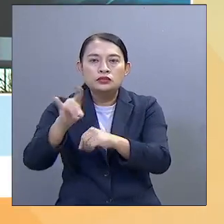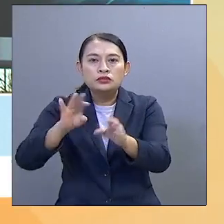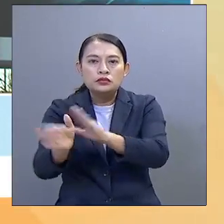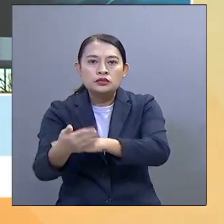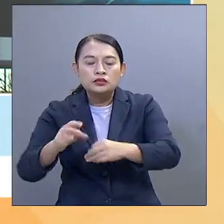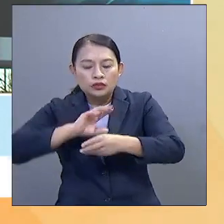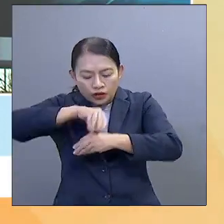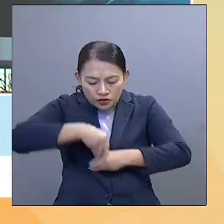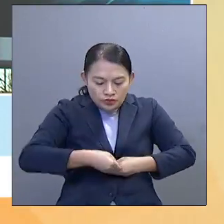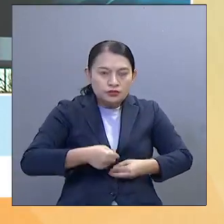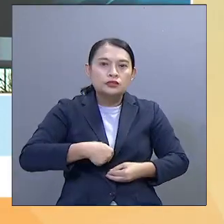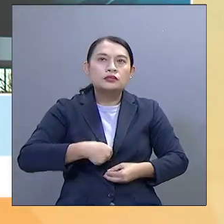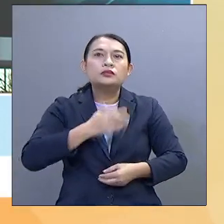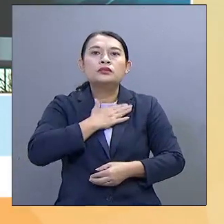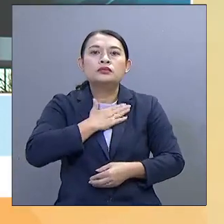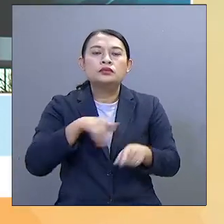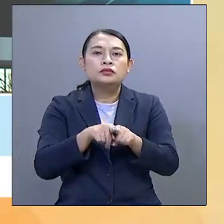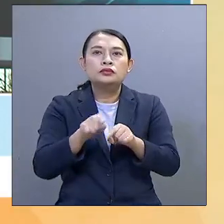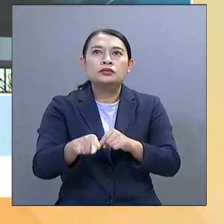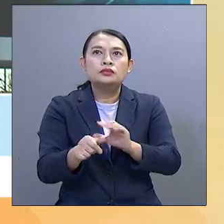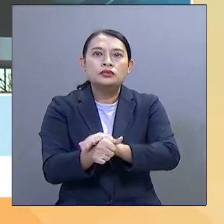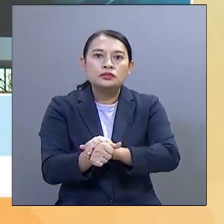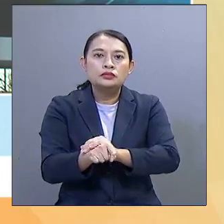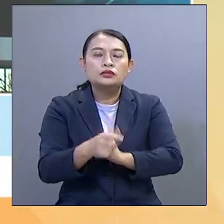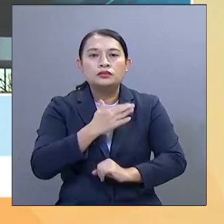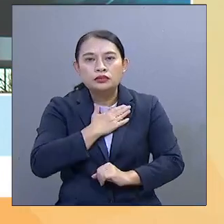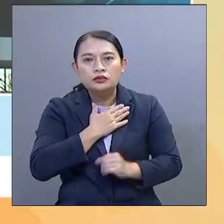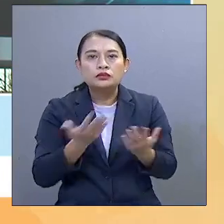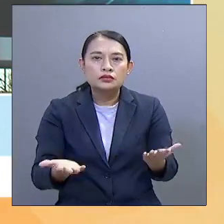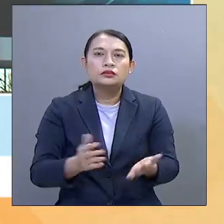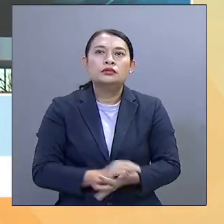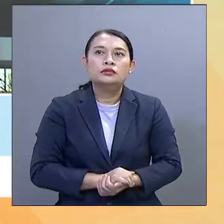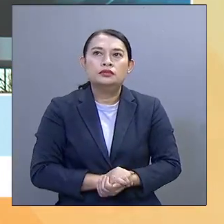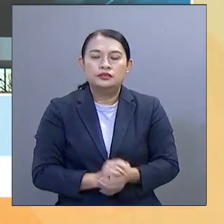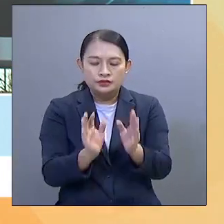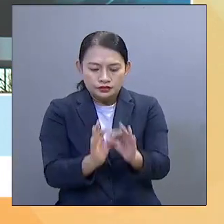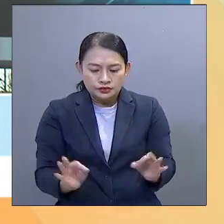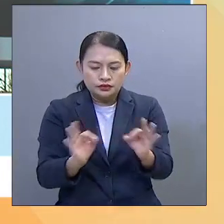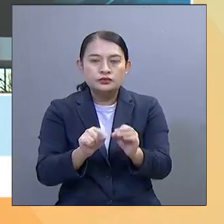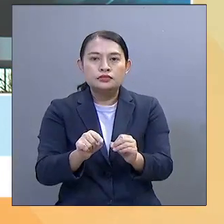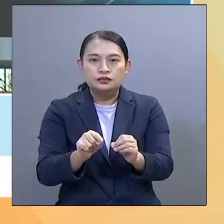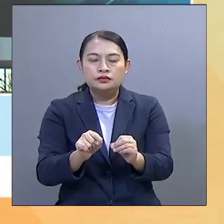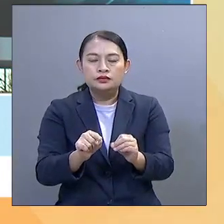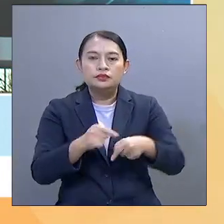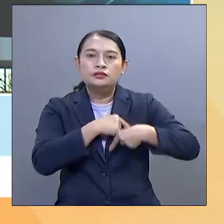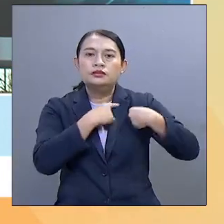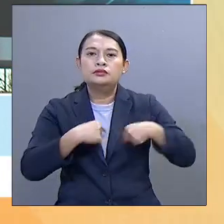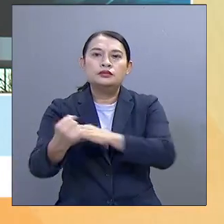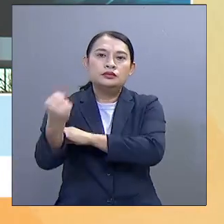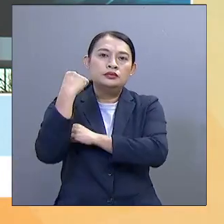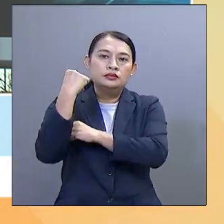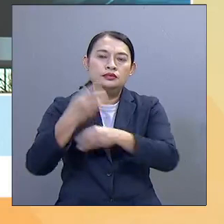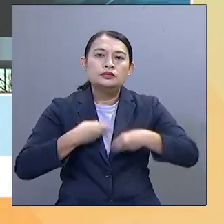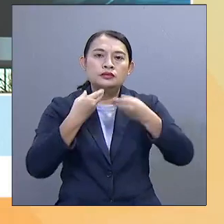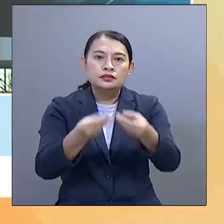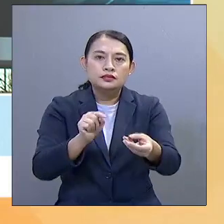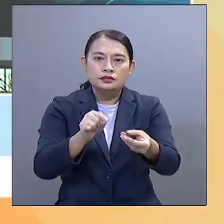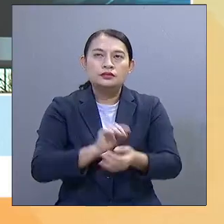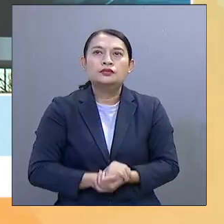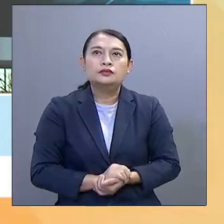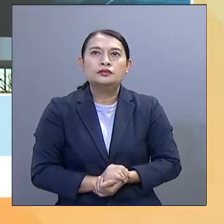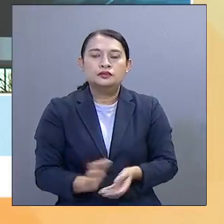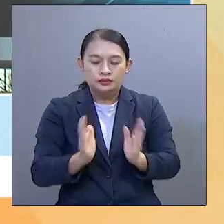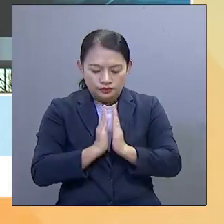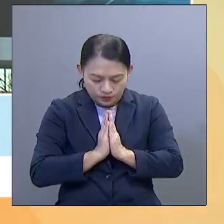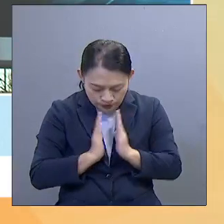ส